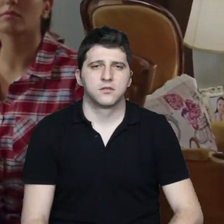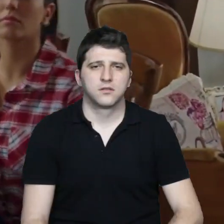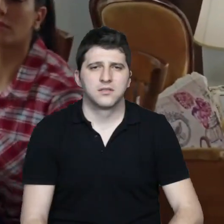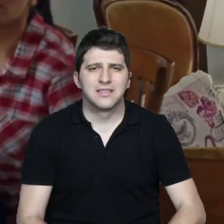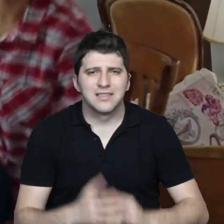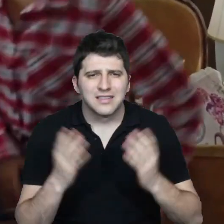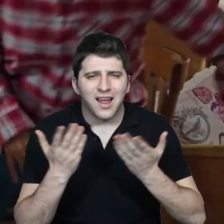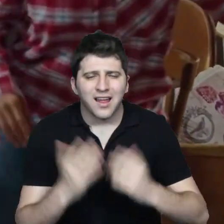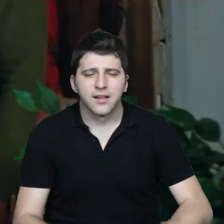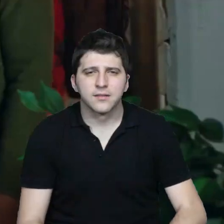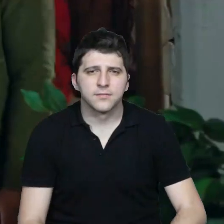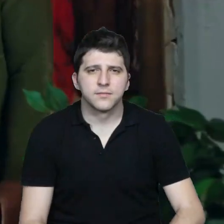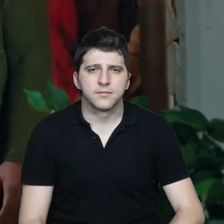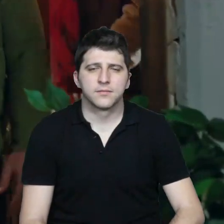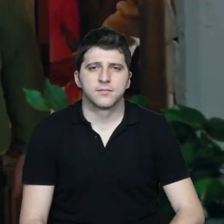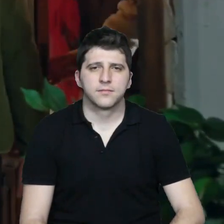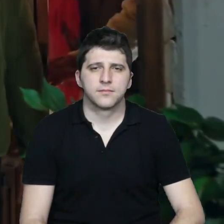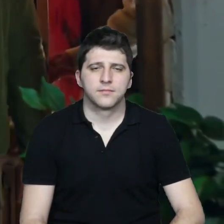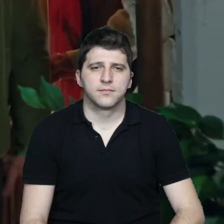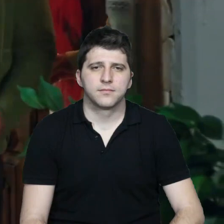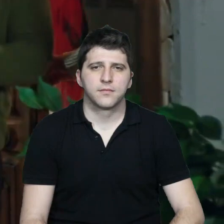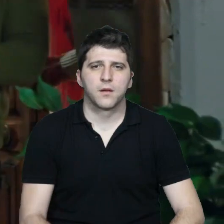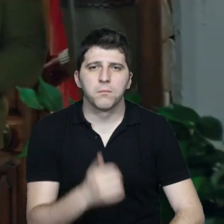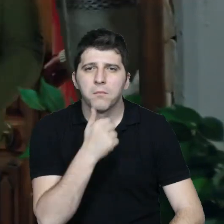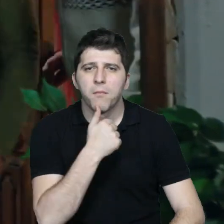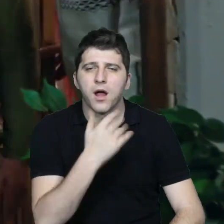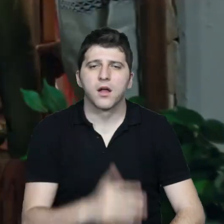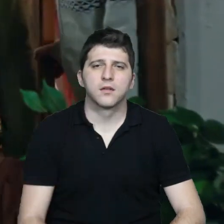Ne? Tuğba da kalktı. Baba.